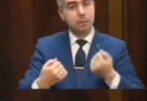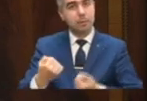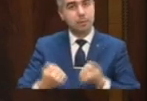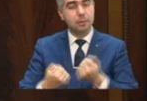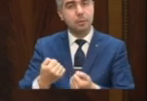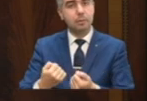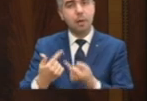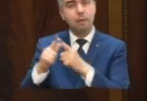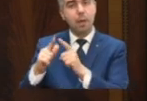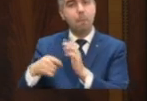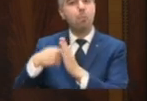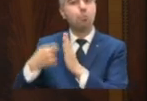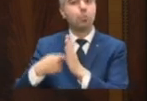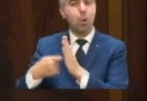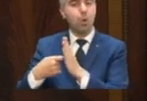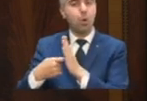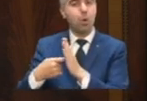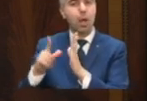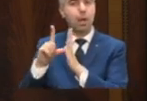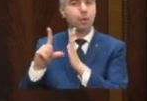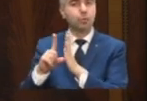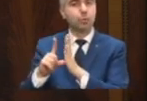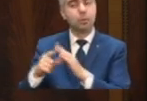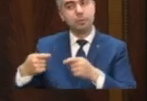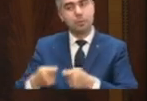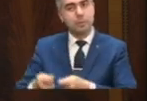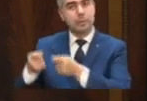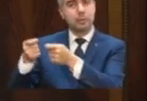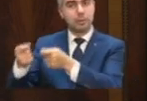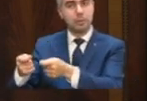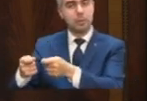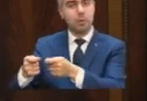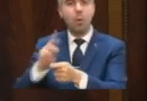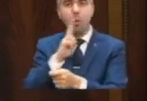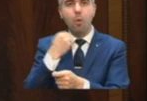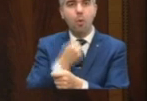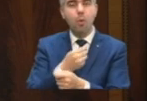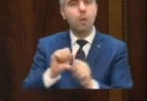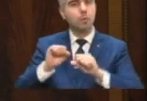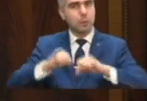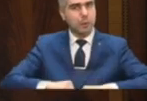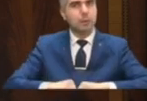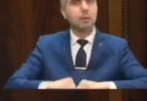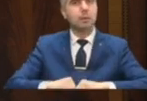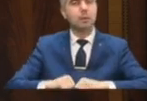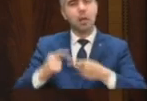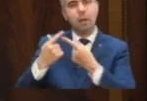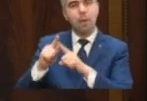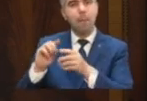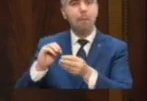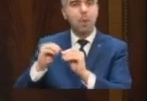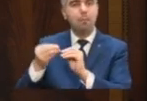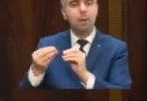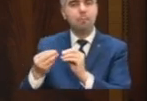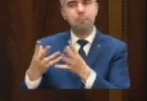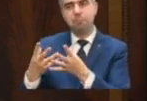جبنا مقترح قانون كنا كننتظروا من القطاع الوصي ومن الحكومة أنها تجاوب معنا باش تفكوا الإشكالات الكثيرة اللي